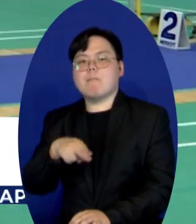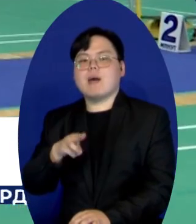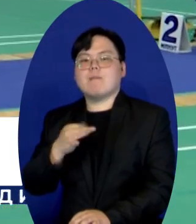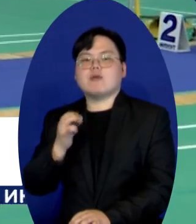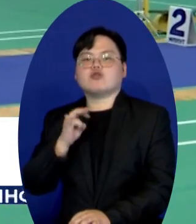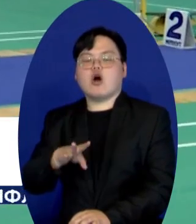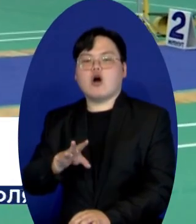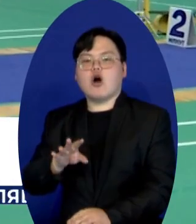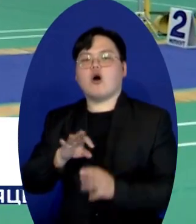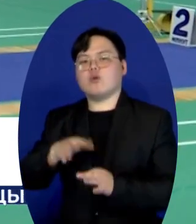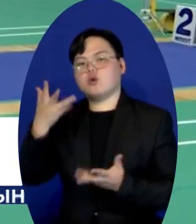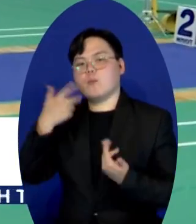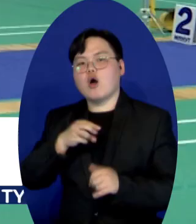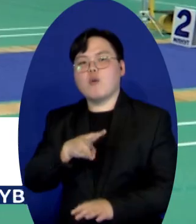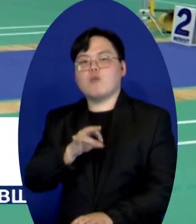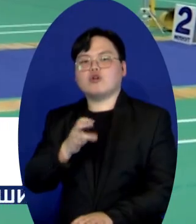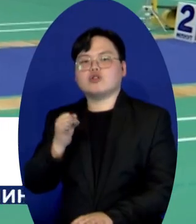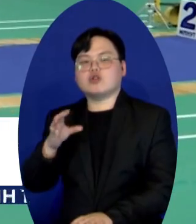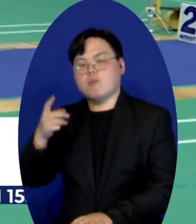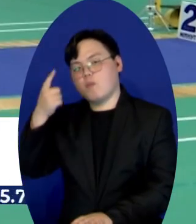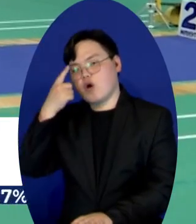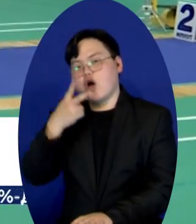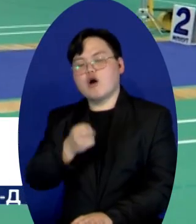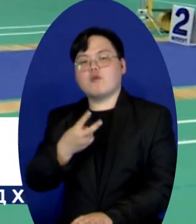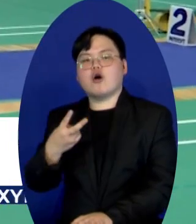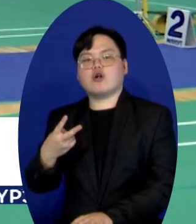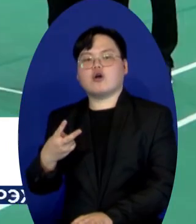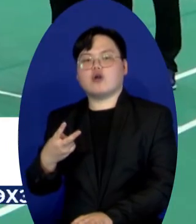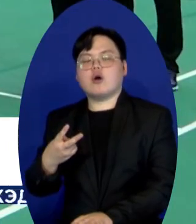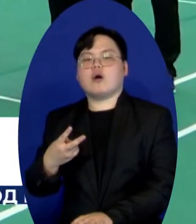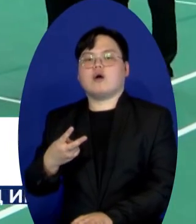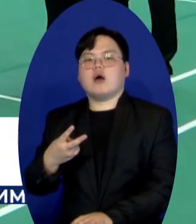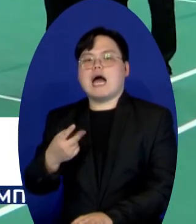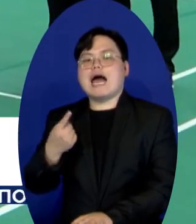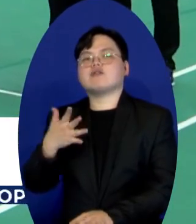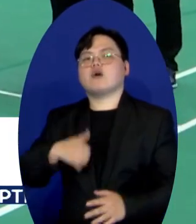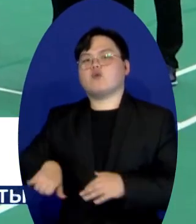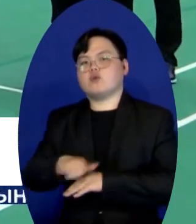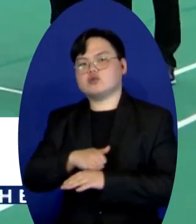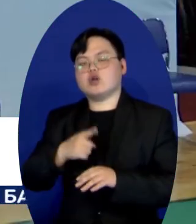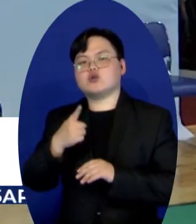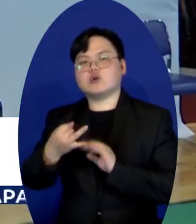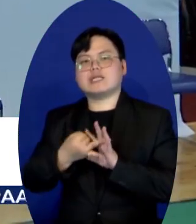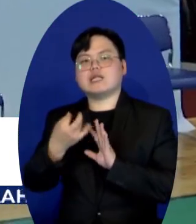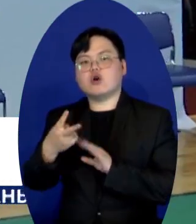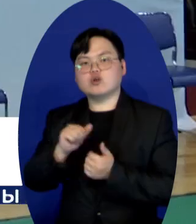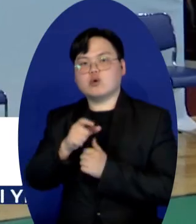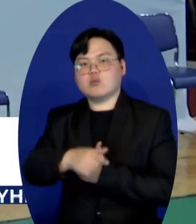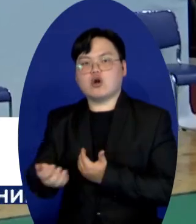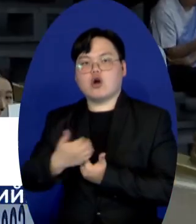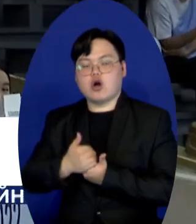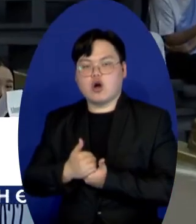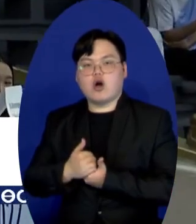байгаа Monis Mongolia 2022 бадминтоны олон улсын тэмцээнд 15 орны 172 тамирчин оролцож байгаагаас